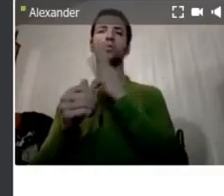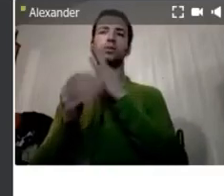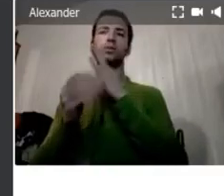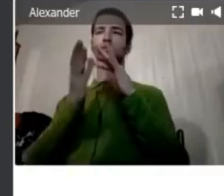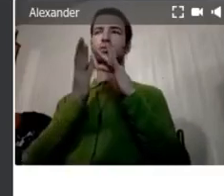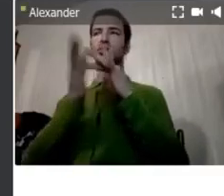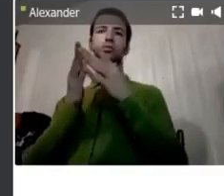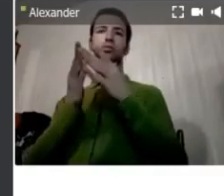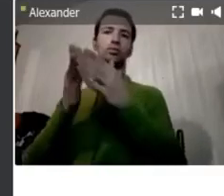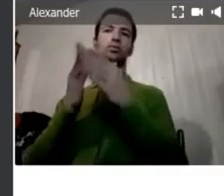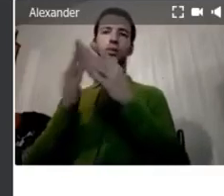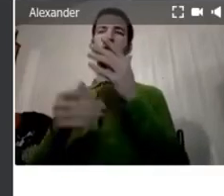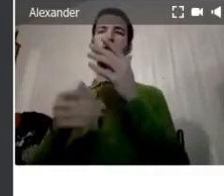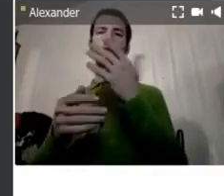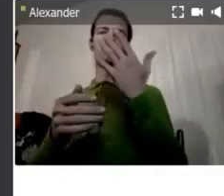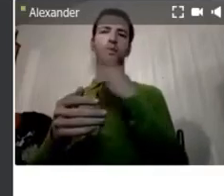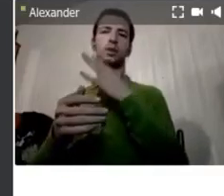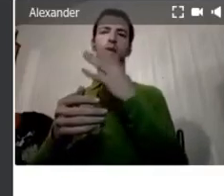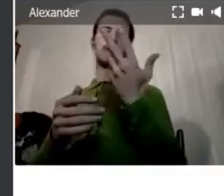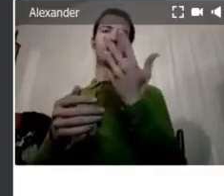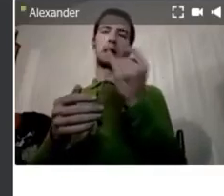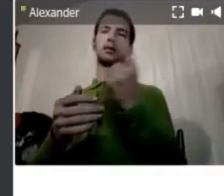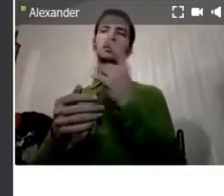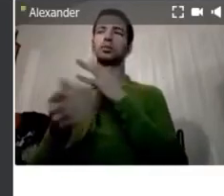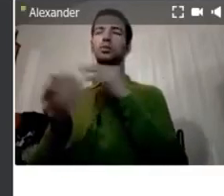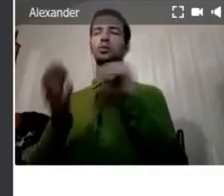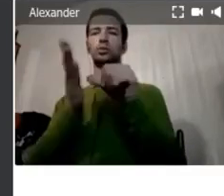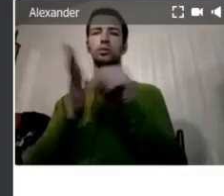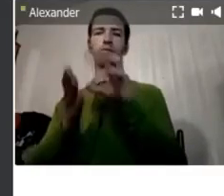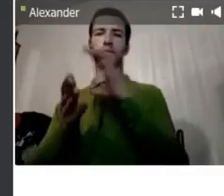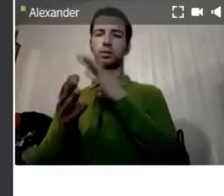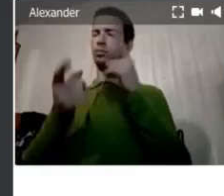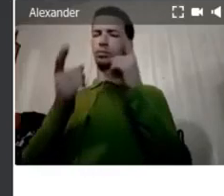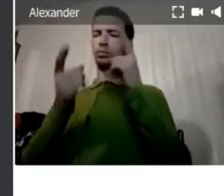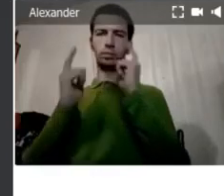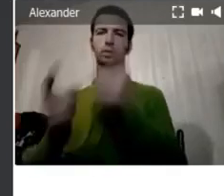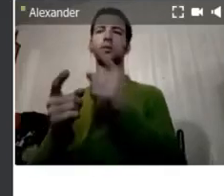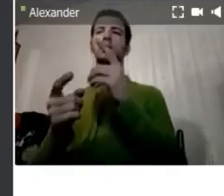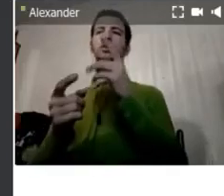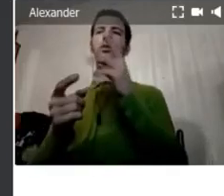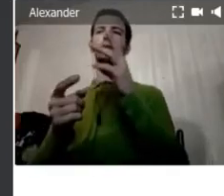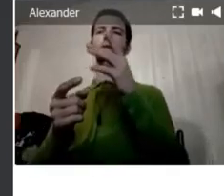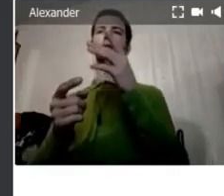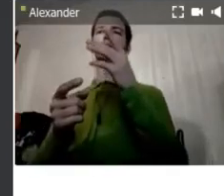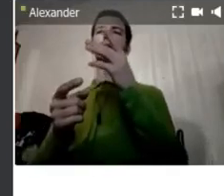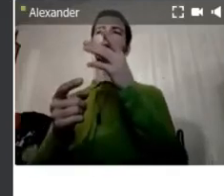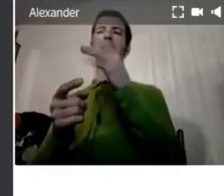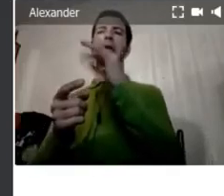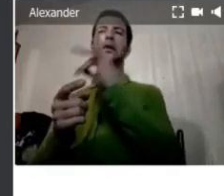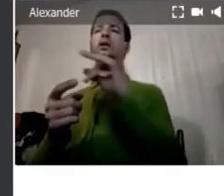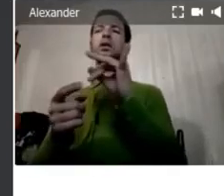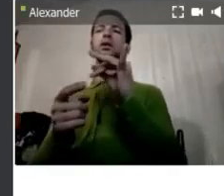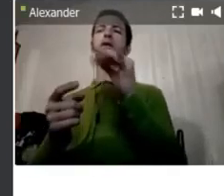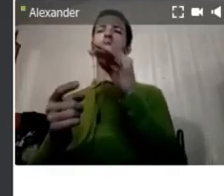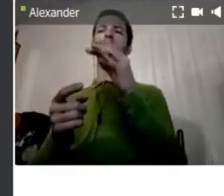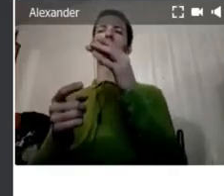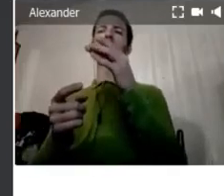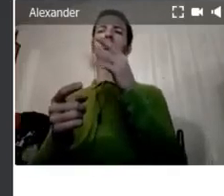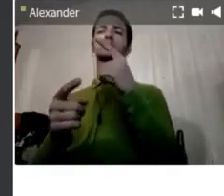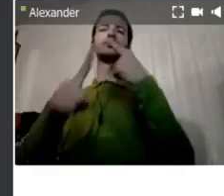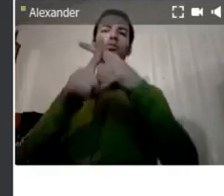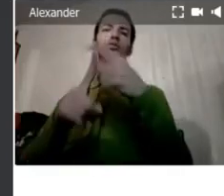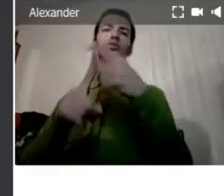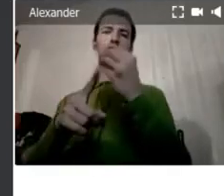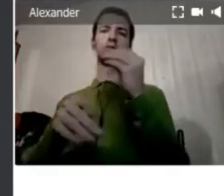классные путешествия, отдельно путешествие в Дубай. Золотые карты, но это очень серьезные призы. Конкретно по